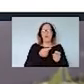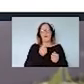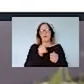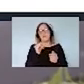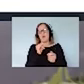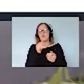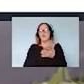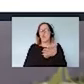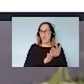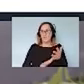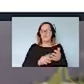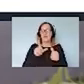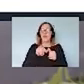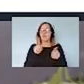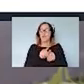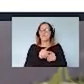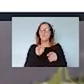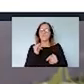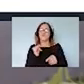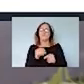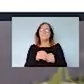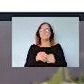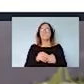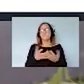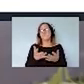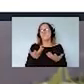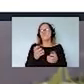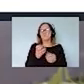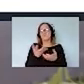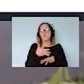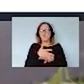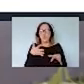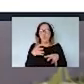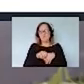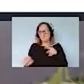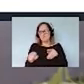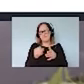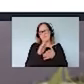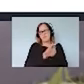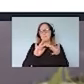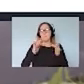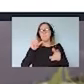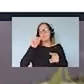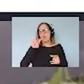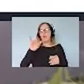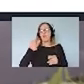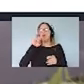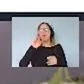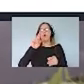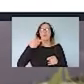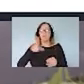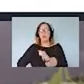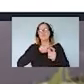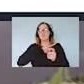jako treść, ale również jako surowe pliki, czyli takie po prostu czyste pliki wordowskie i tak dalej, które możemy